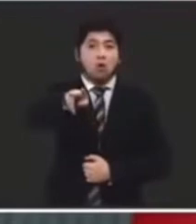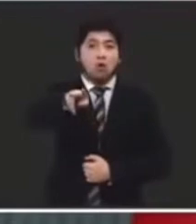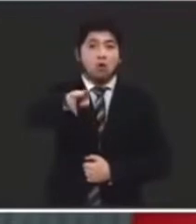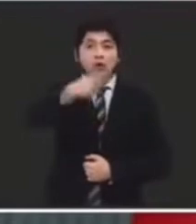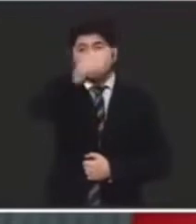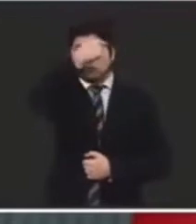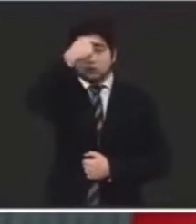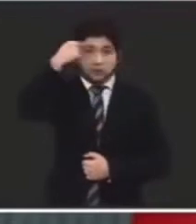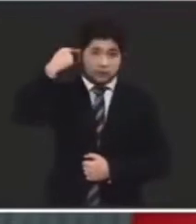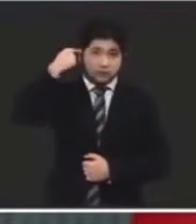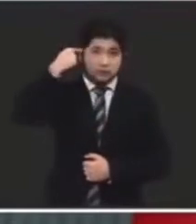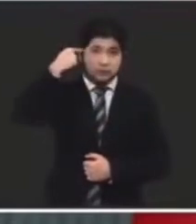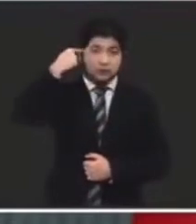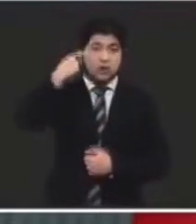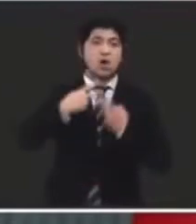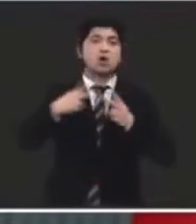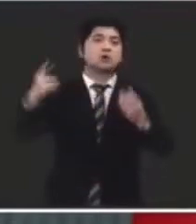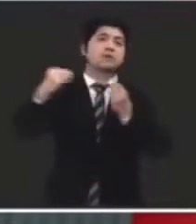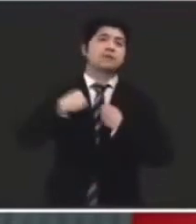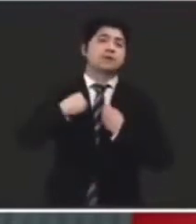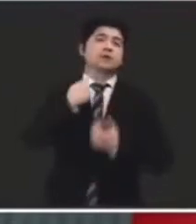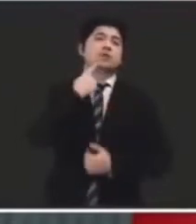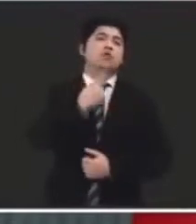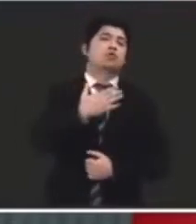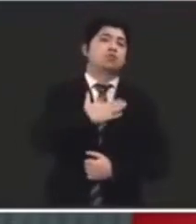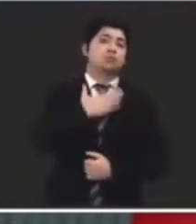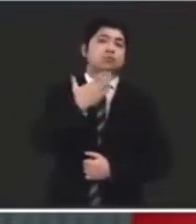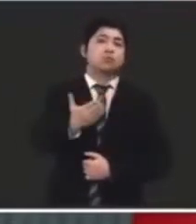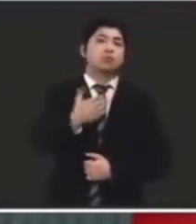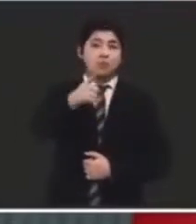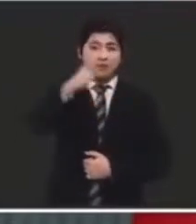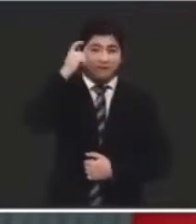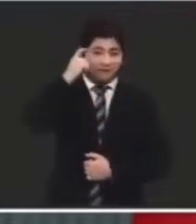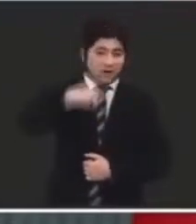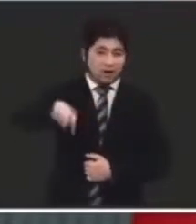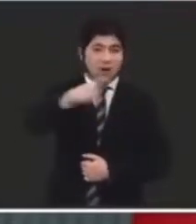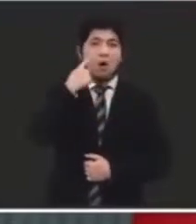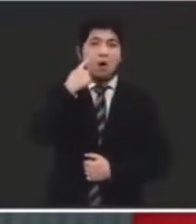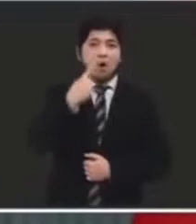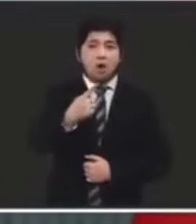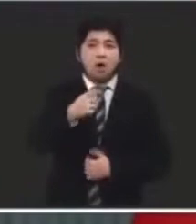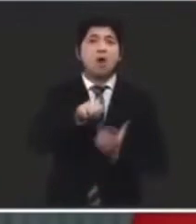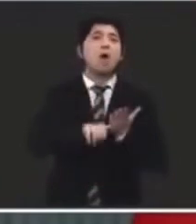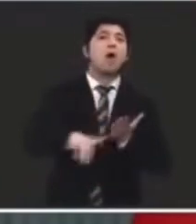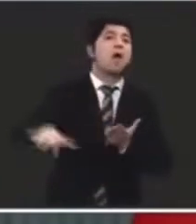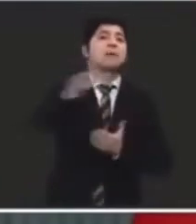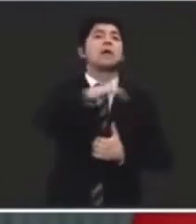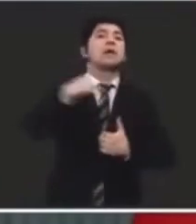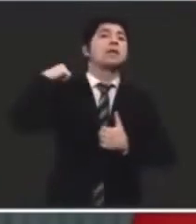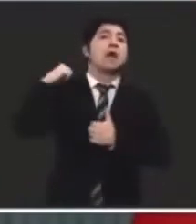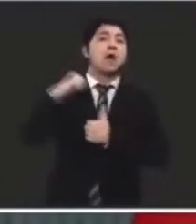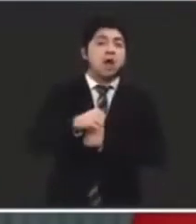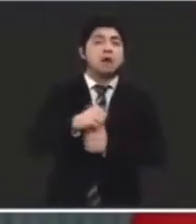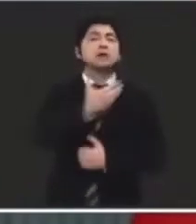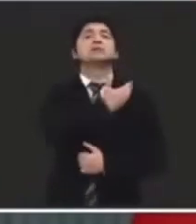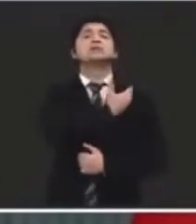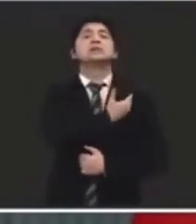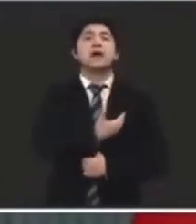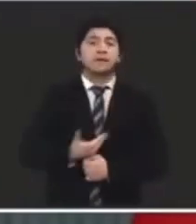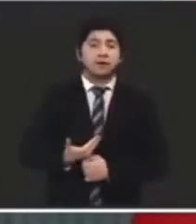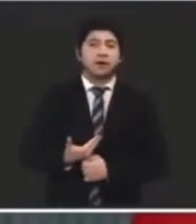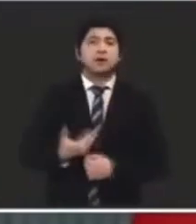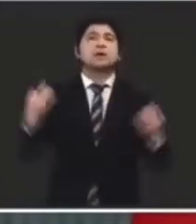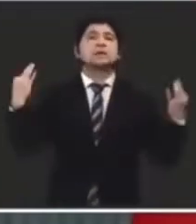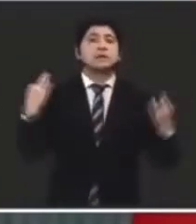bahtımızı açık etsin diyorum bu düşüncelerle hepinizi tekrar sevgi ile